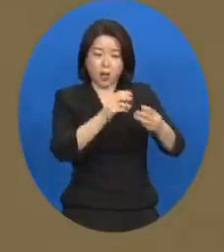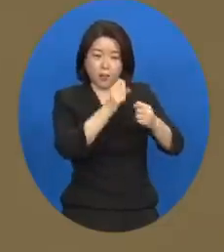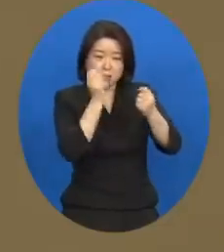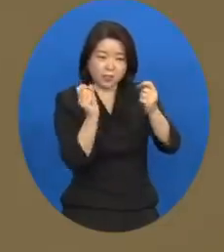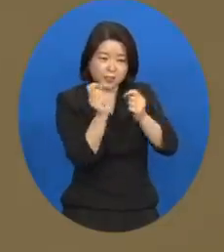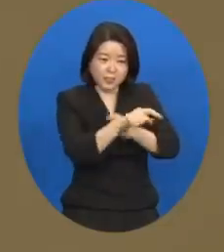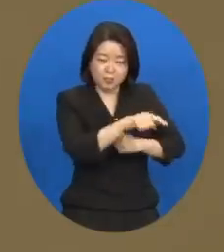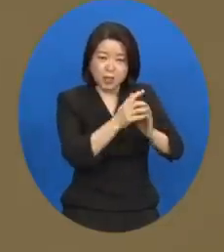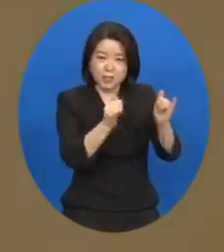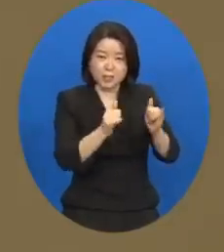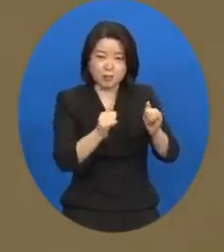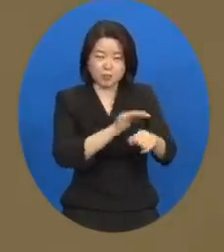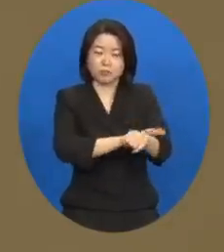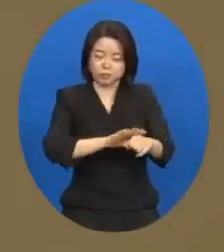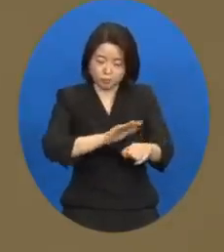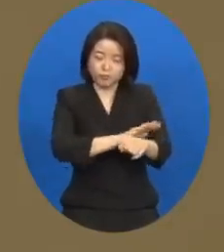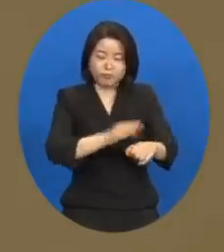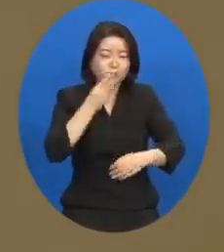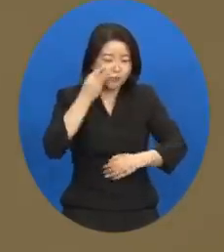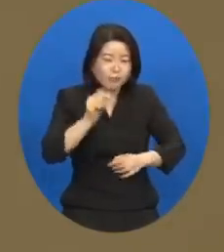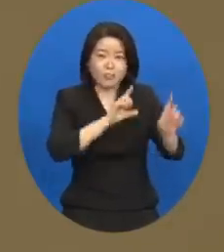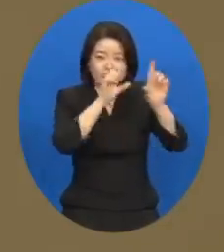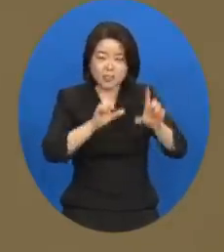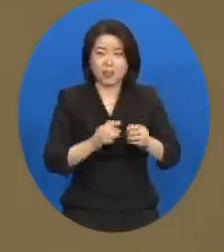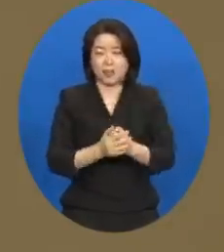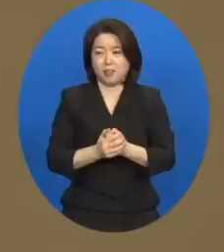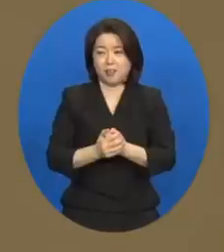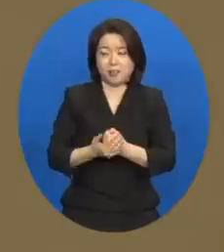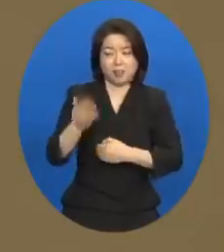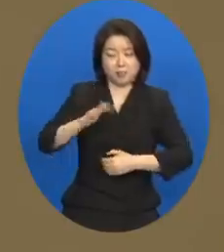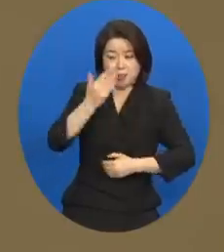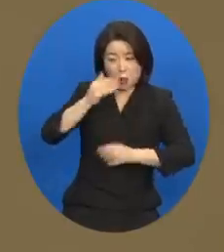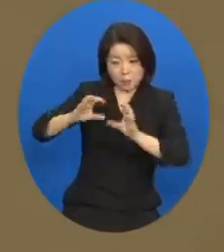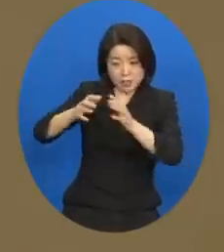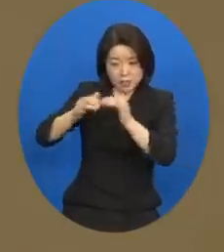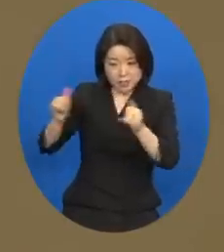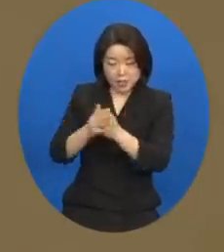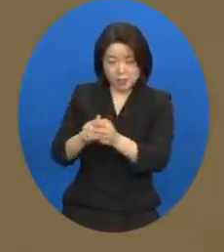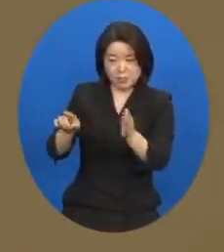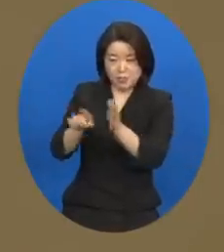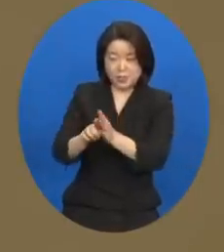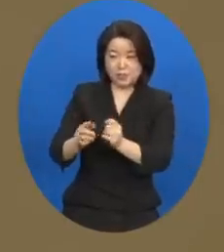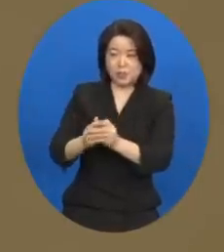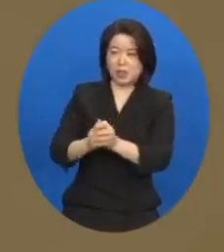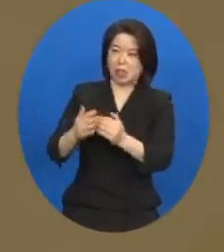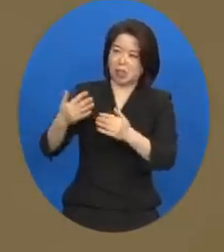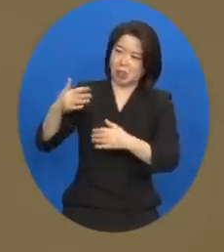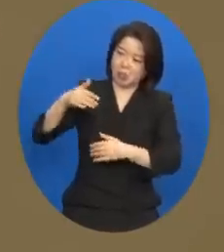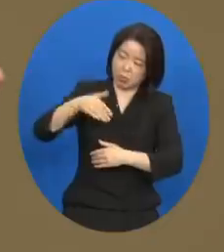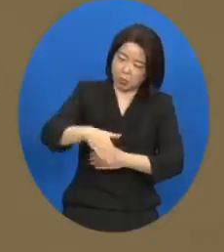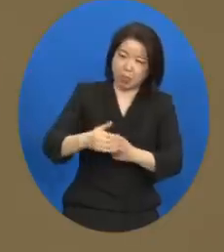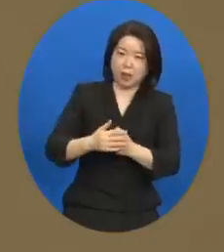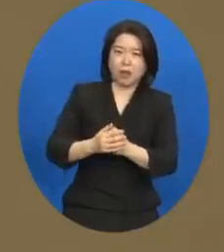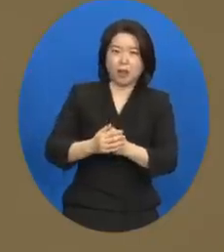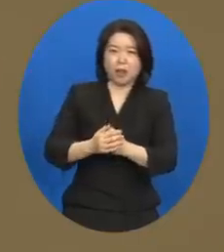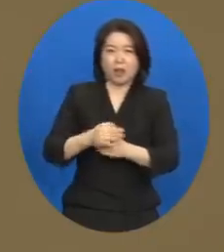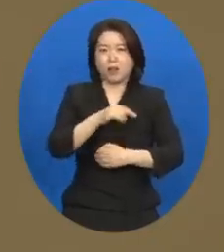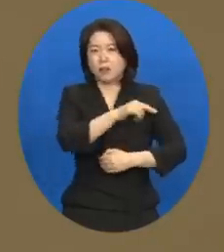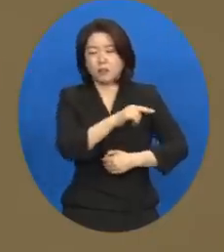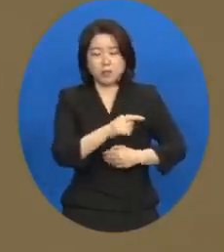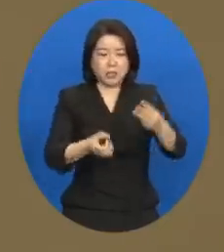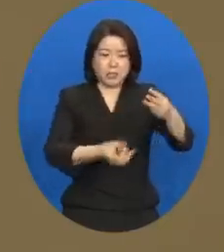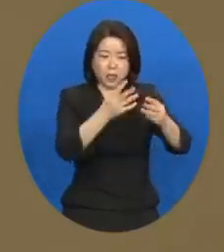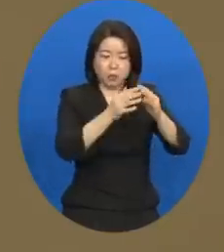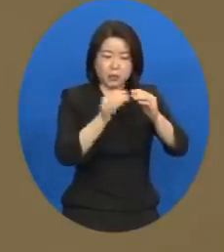거예요. 이스라엘 백성들의 믿음이, 하나님과의 관계가 식어지고 무너지면 레위 지파는 먹고 살 길이 없게